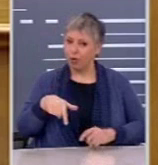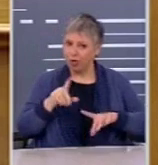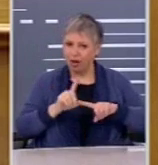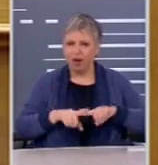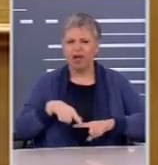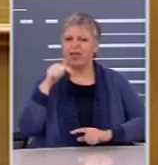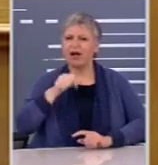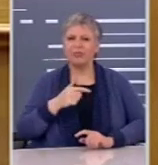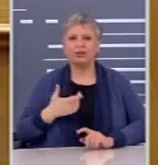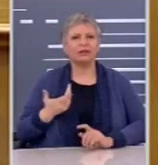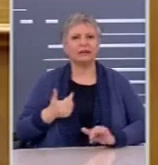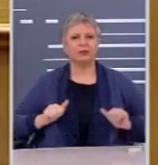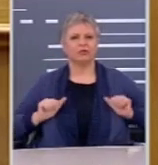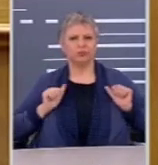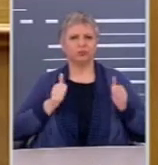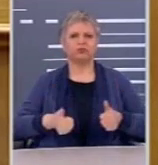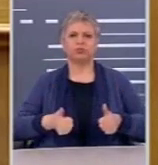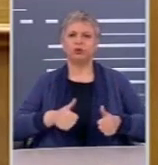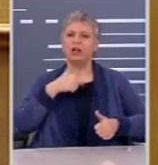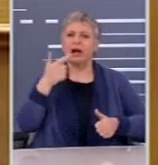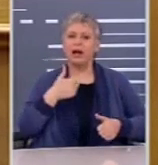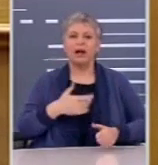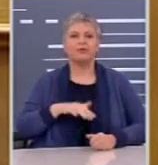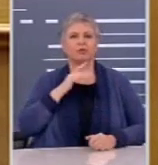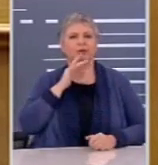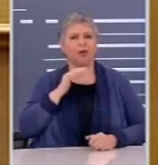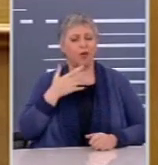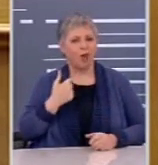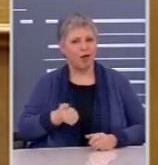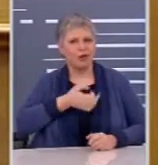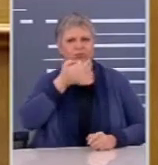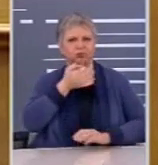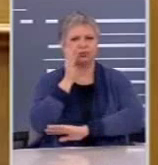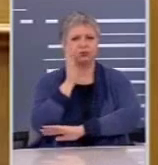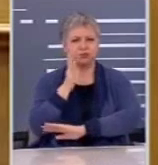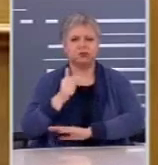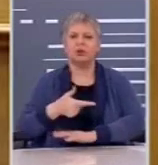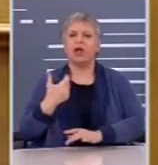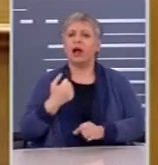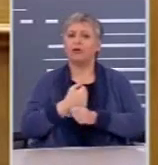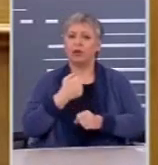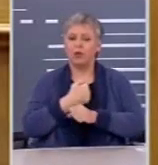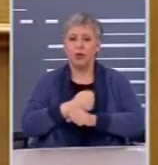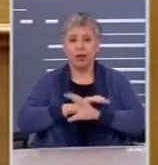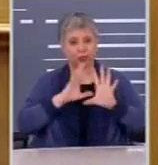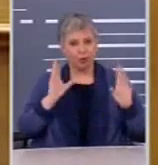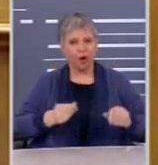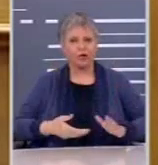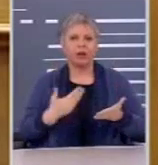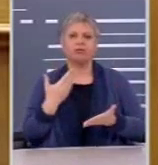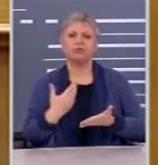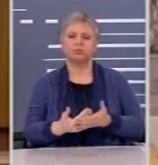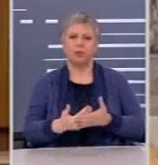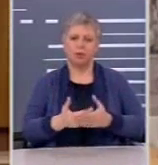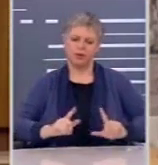τις πράξεις τους έδειξαν ότι τα όρια υπάρχουν για να ξεπερνιούνται. Είναι η μέρα που η σκέψη μας και η καρδιά μας